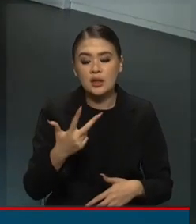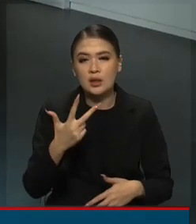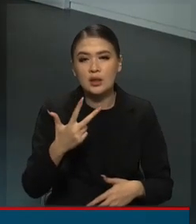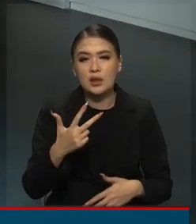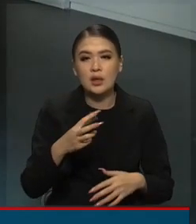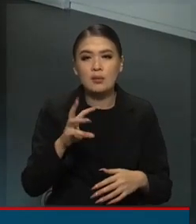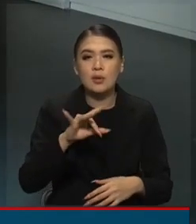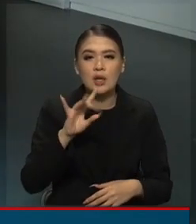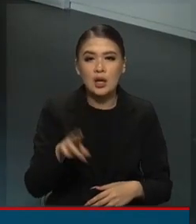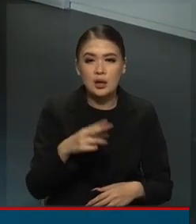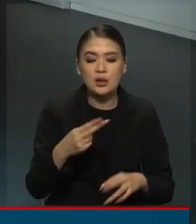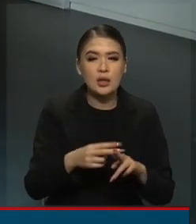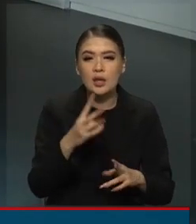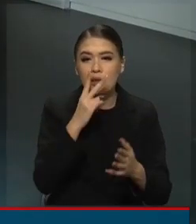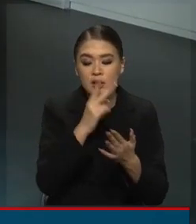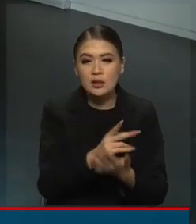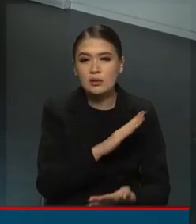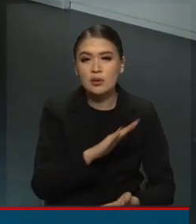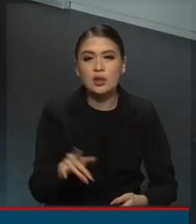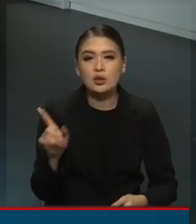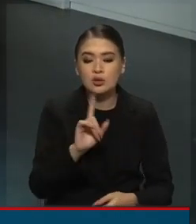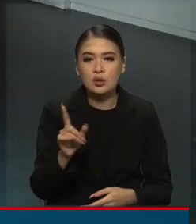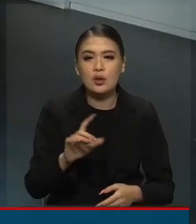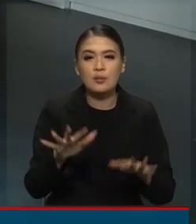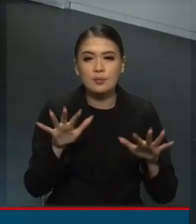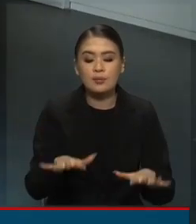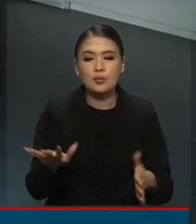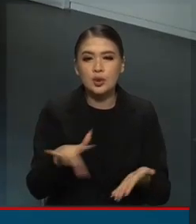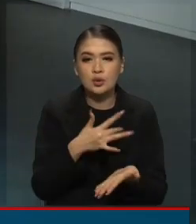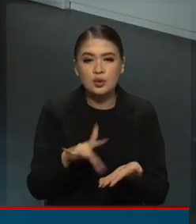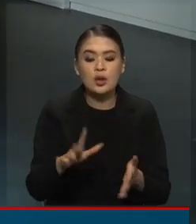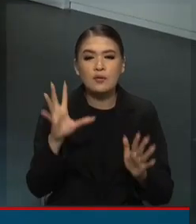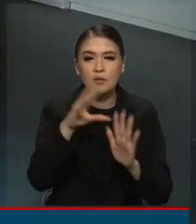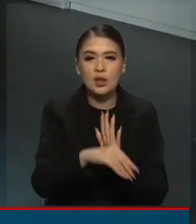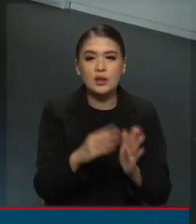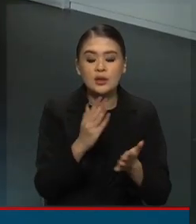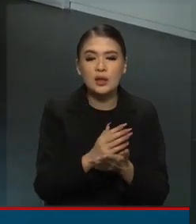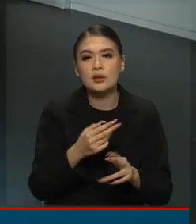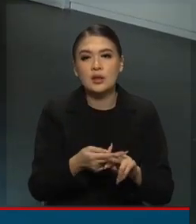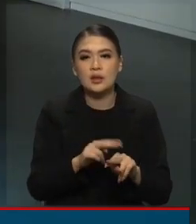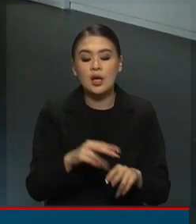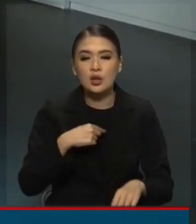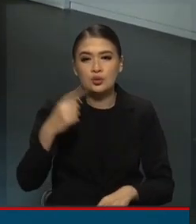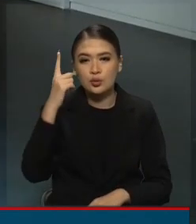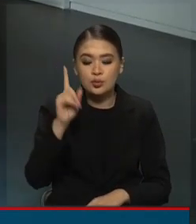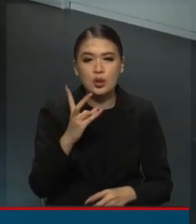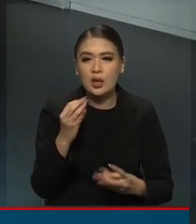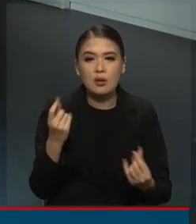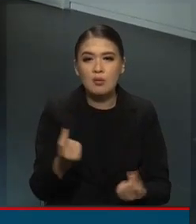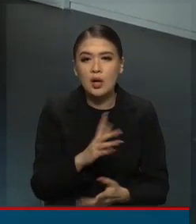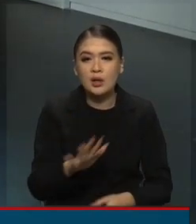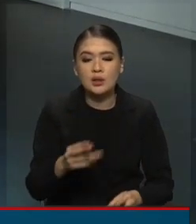тенге. То есть это несмотря на то, что еще местные бюджеты туда вкладывают. То есть я считаю, ну, не маленькие деньги. Может,